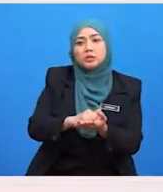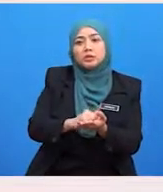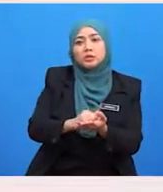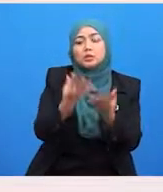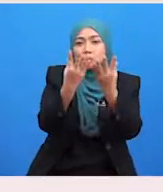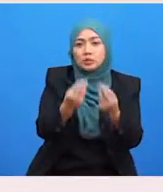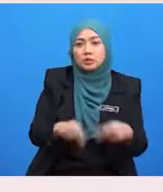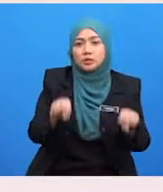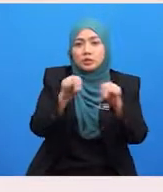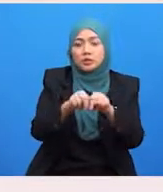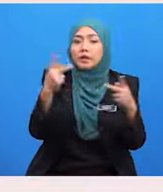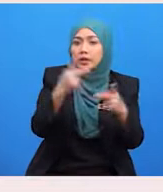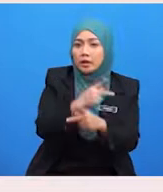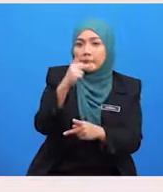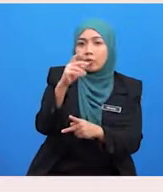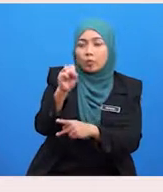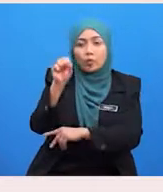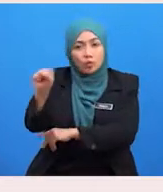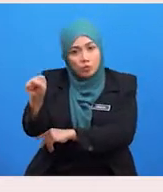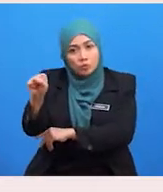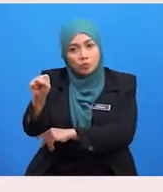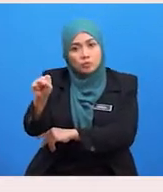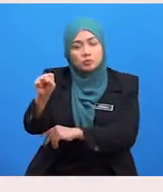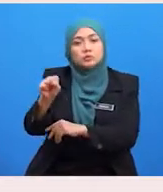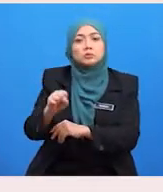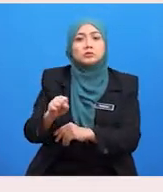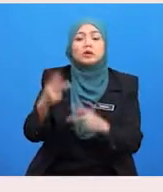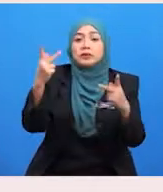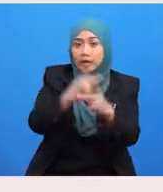susut nilai darab kos aset bukan semasa